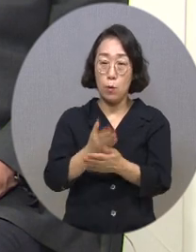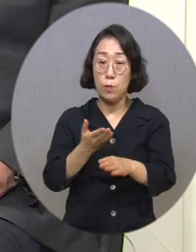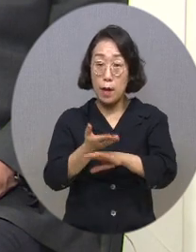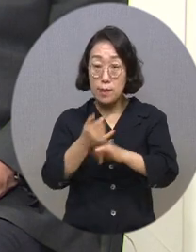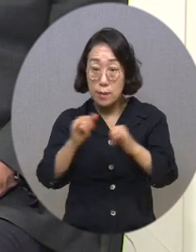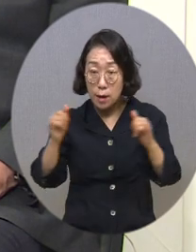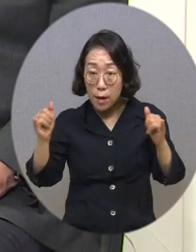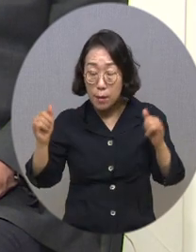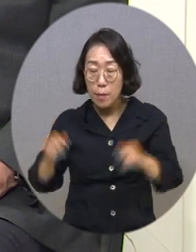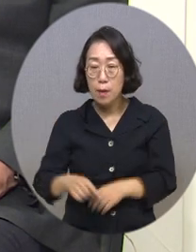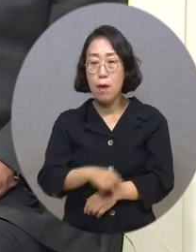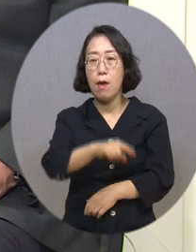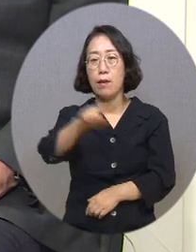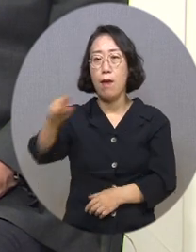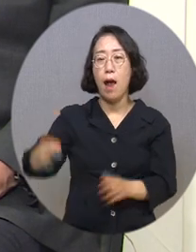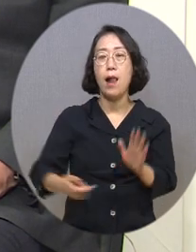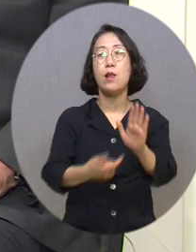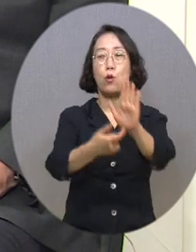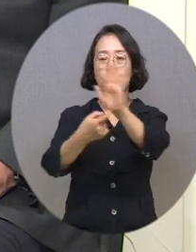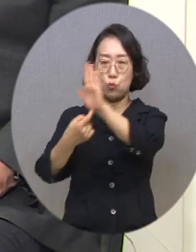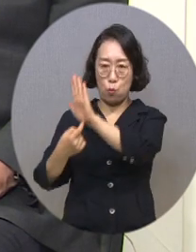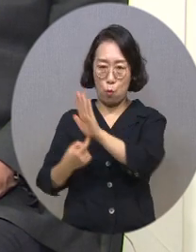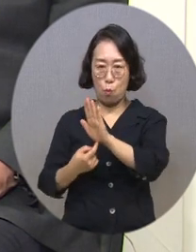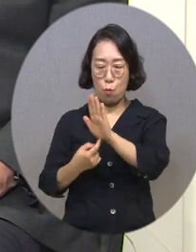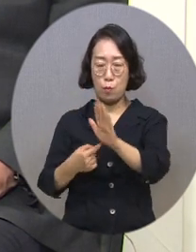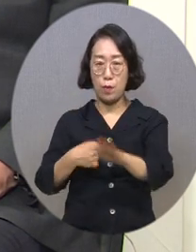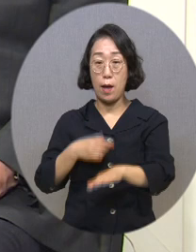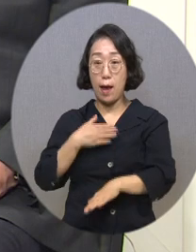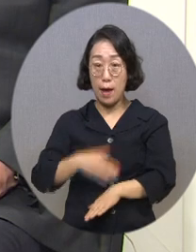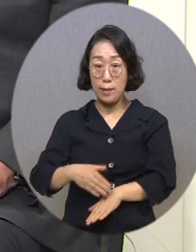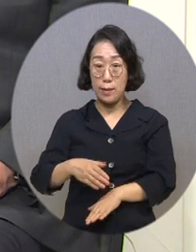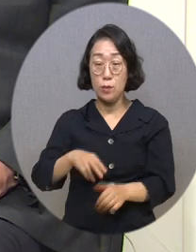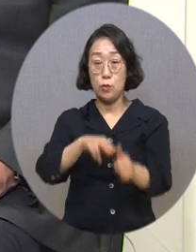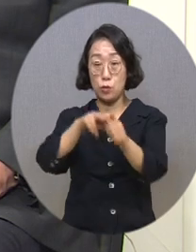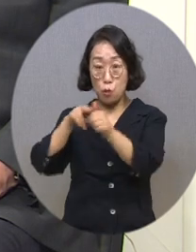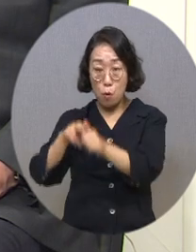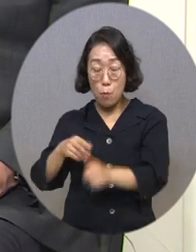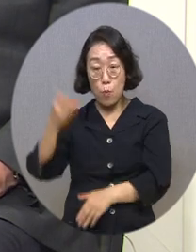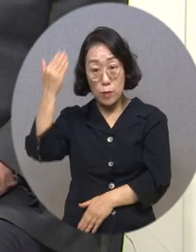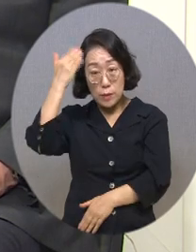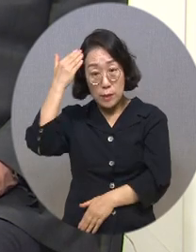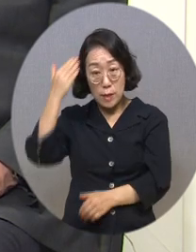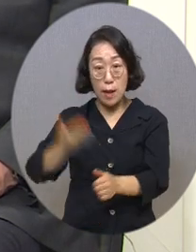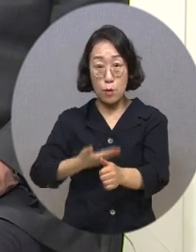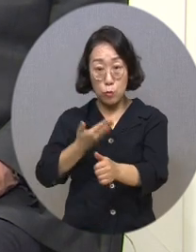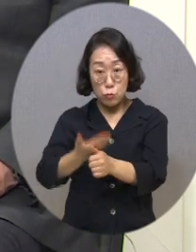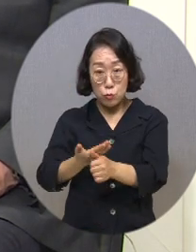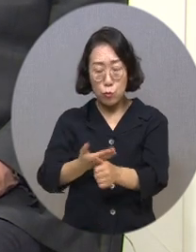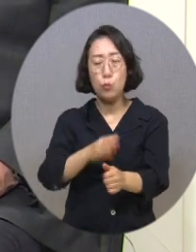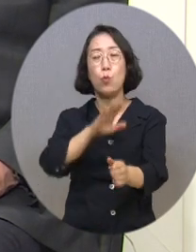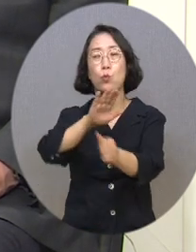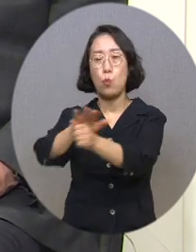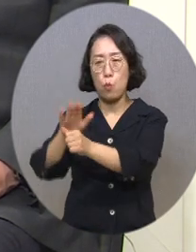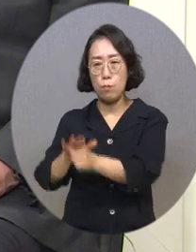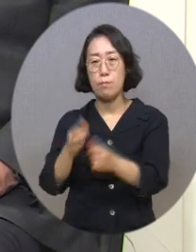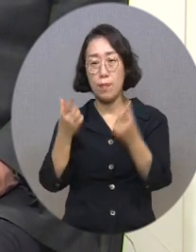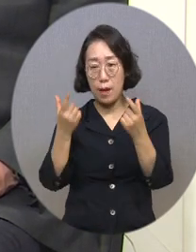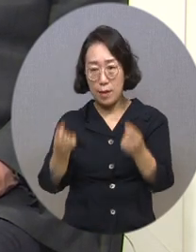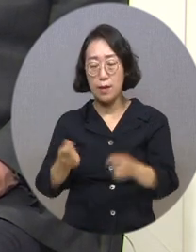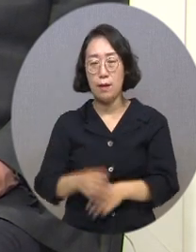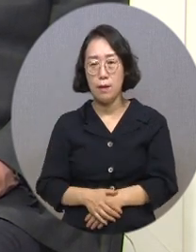사회에 많은 분들께 알리고 내가 알고 있는 정보를 알리는 것 자체도 기여다라고 생각을 해요.